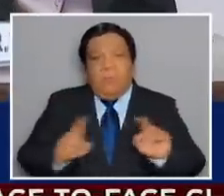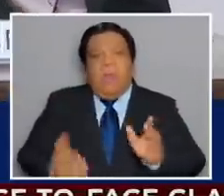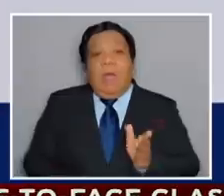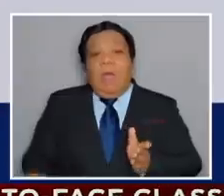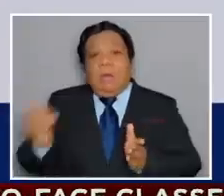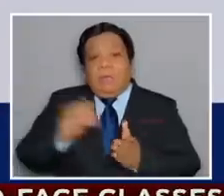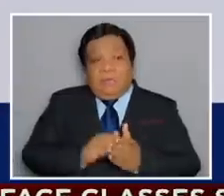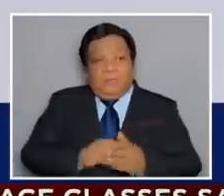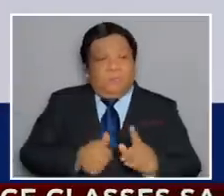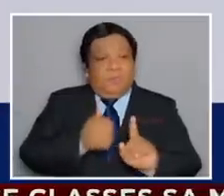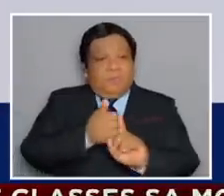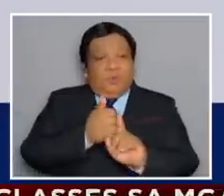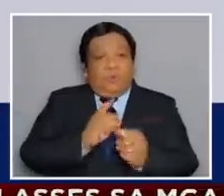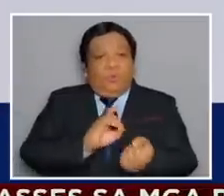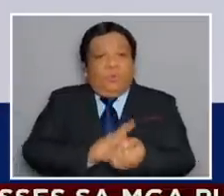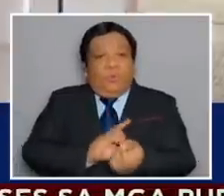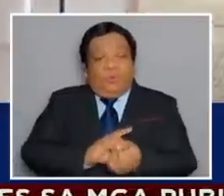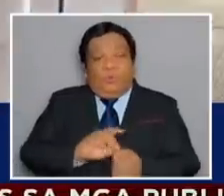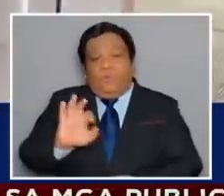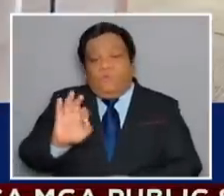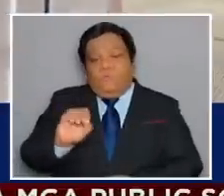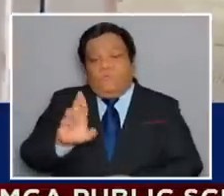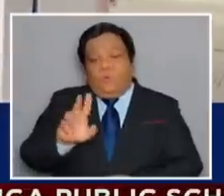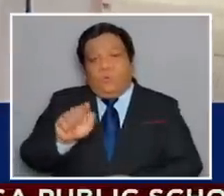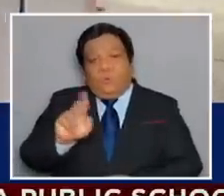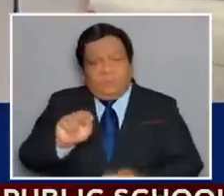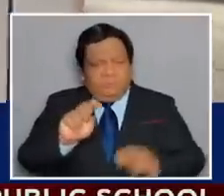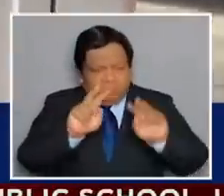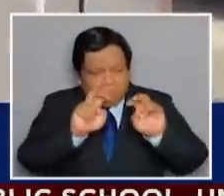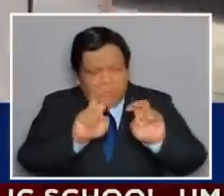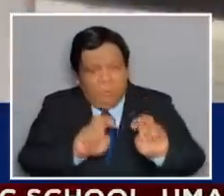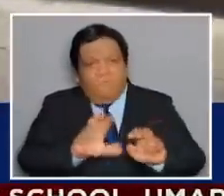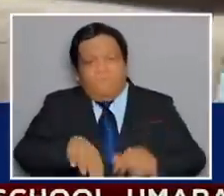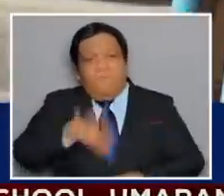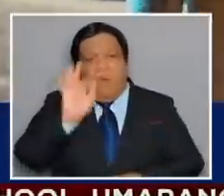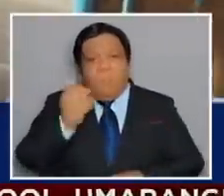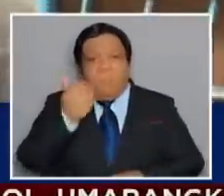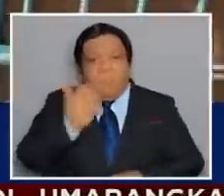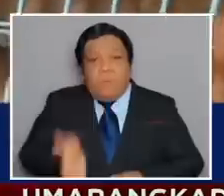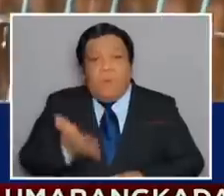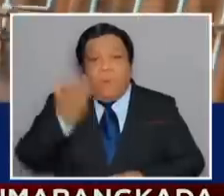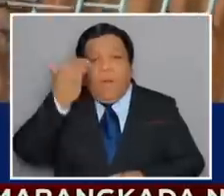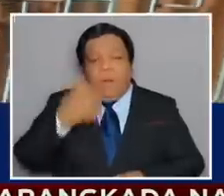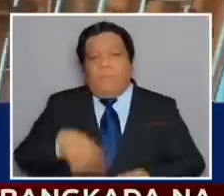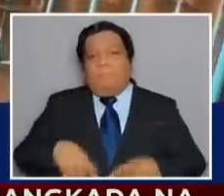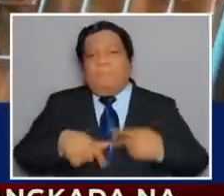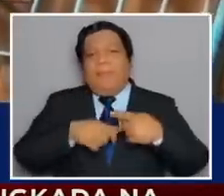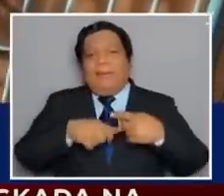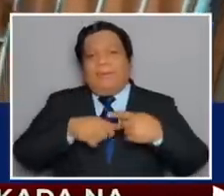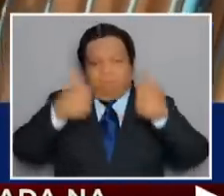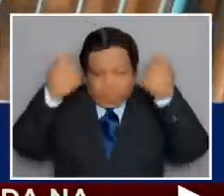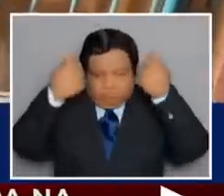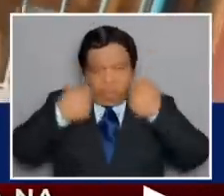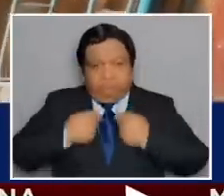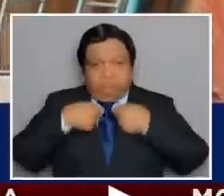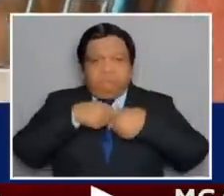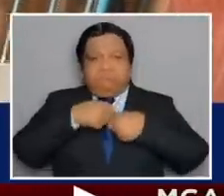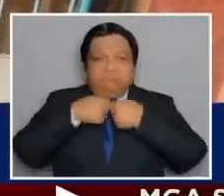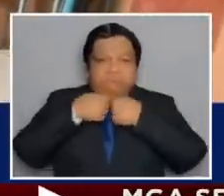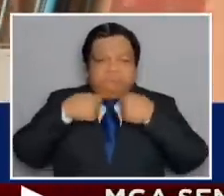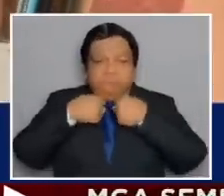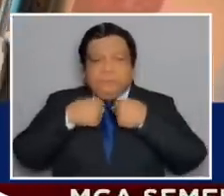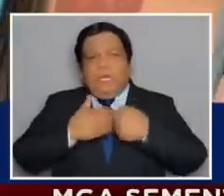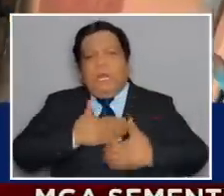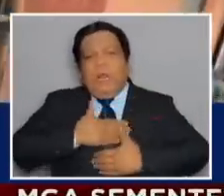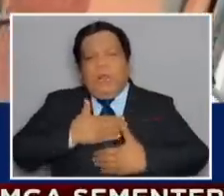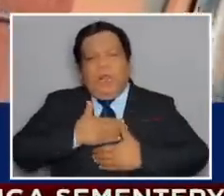forensic pathologist na si Dr. Raquel Fortun, namatay si Villamor dahil sinakluban umano ng plastic ang ulo. Mahalaga para kay Mabasa